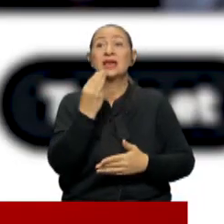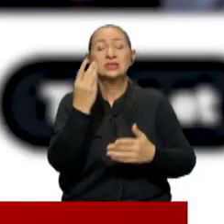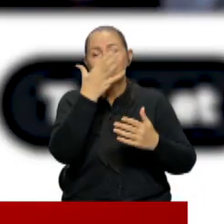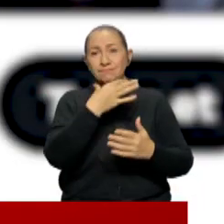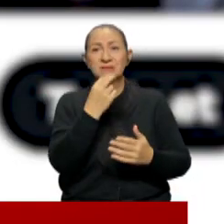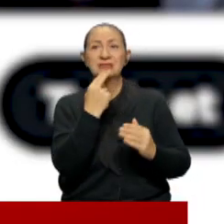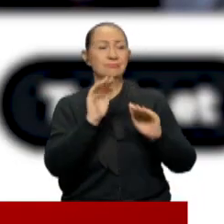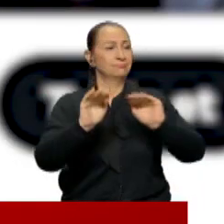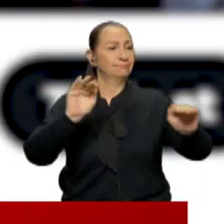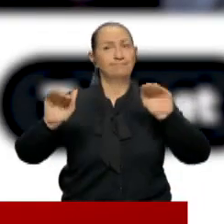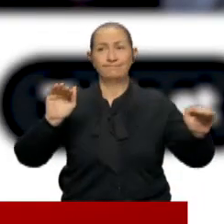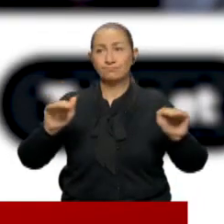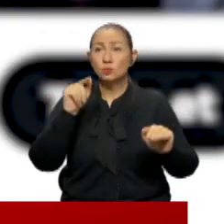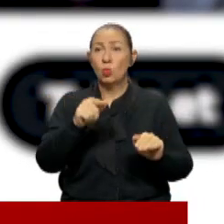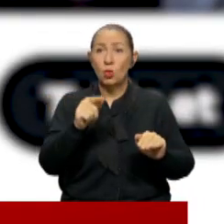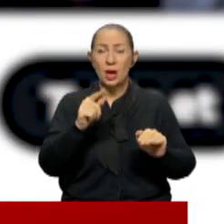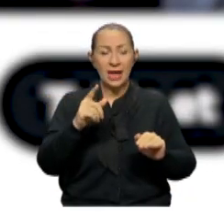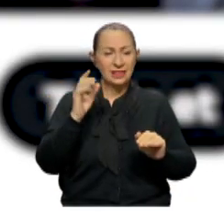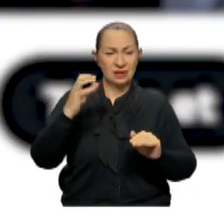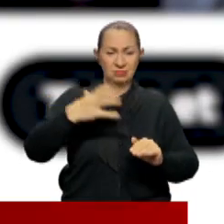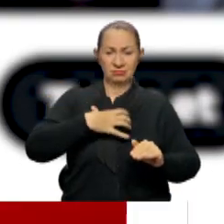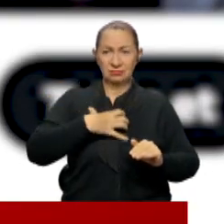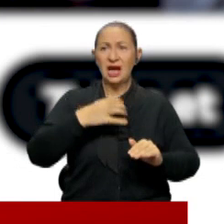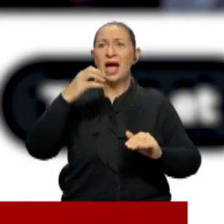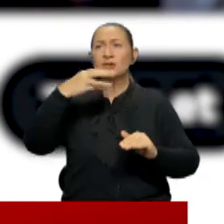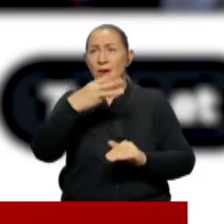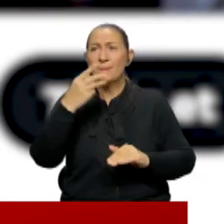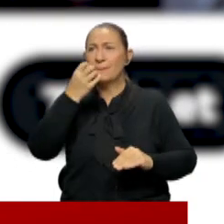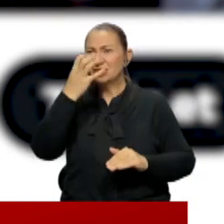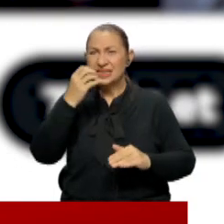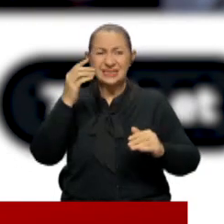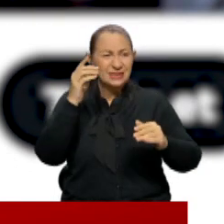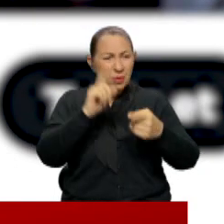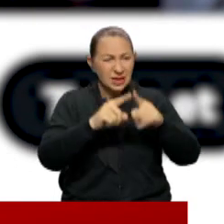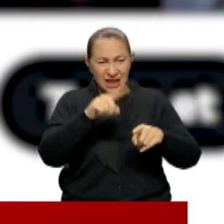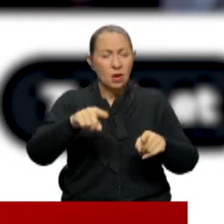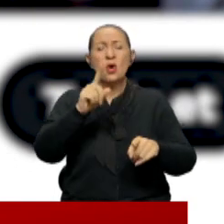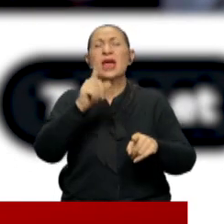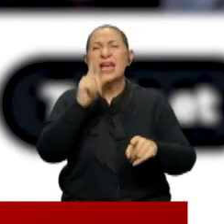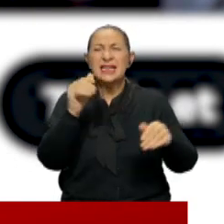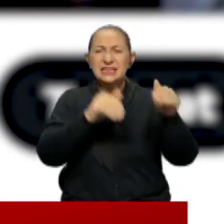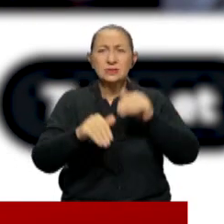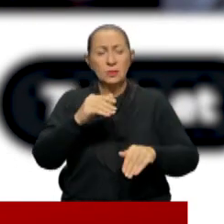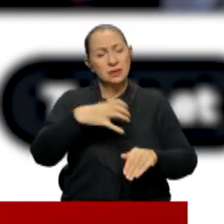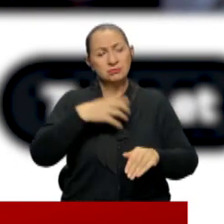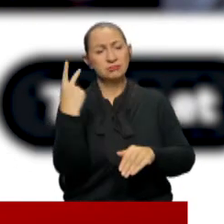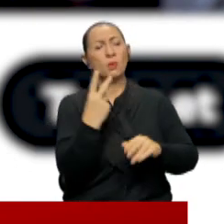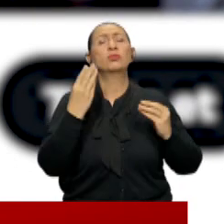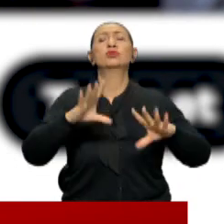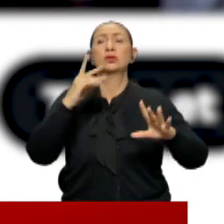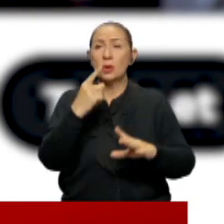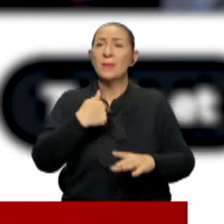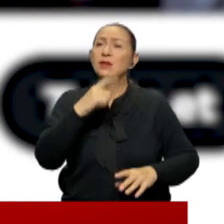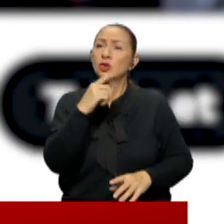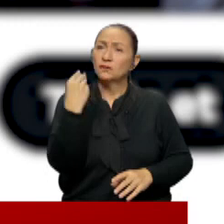muhafazakar kadınlara sesleniyorum bu Eril Erdoğan ve Bahçeli Siyasetini ilk seçimde siyasal Rehine olmadığınızı göstereceksiniz Ben